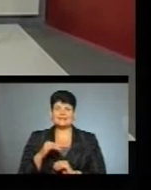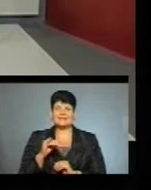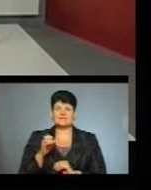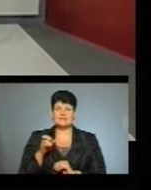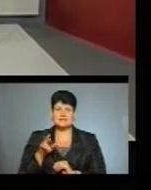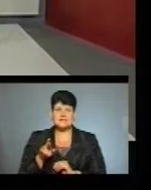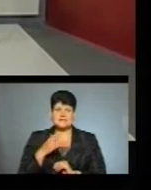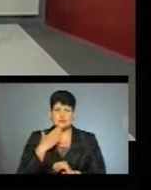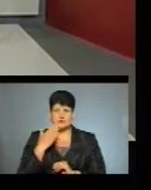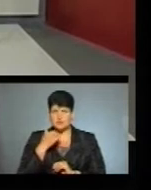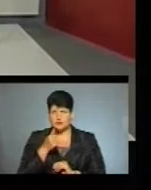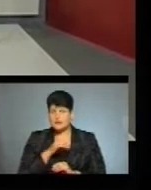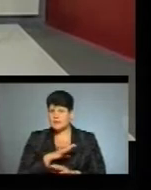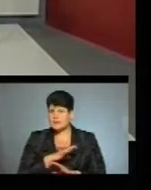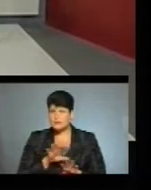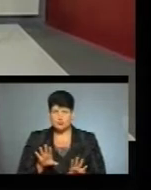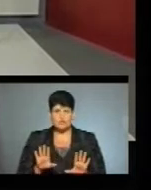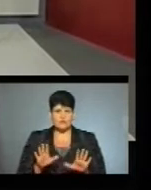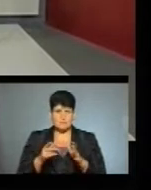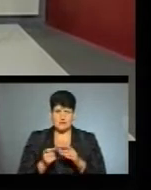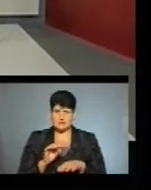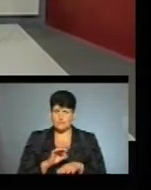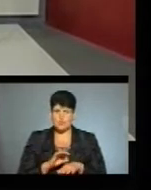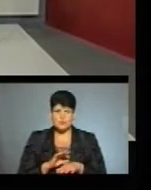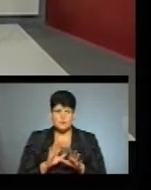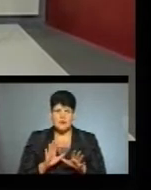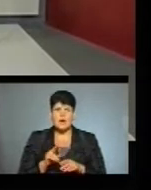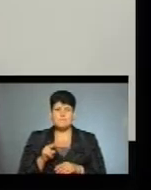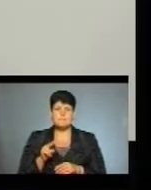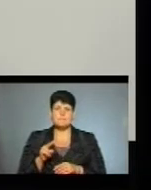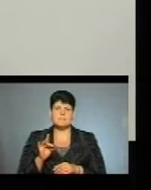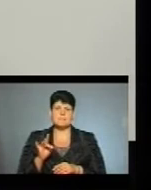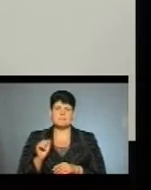останні роки в нас не було випадків захворювання, а